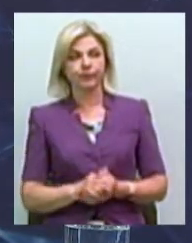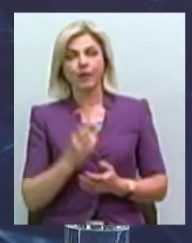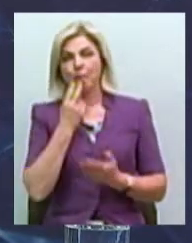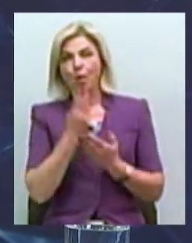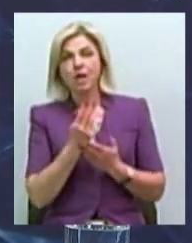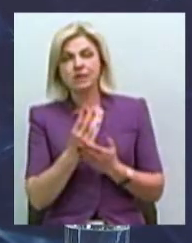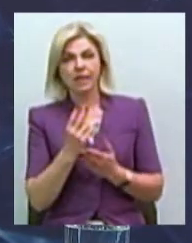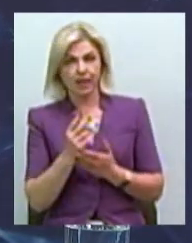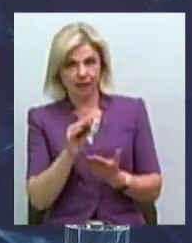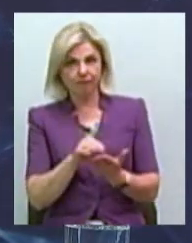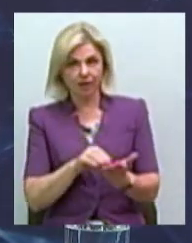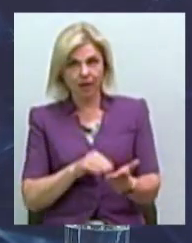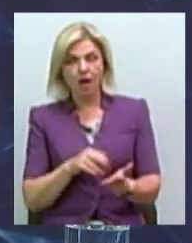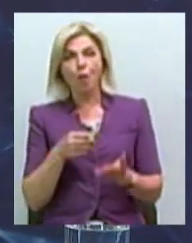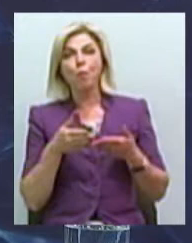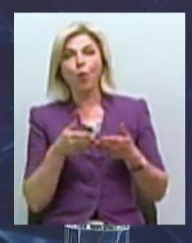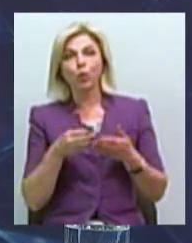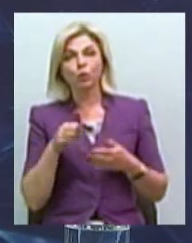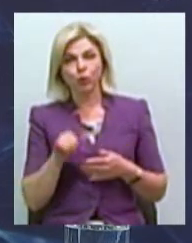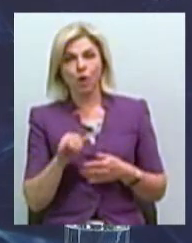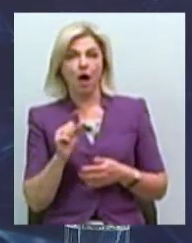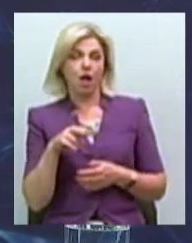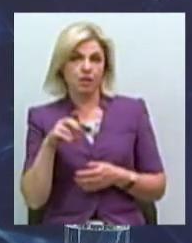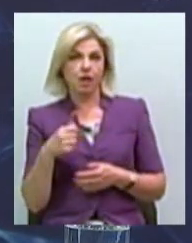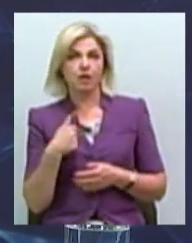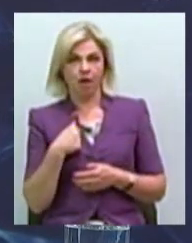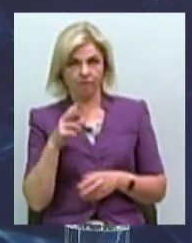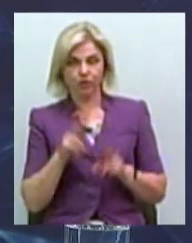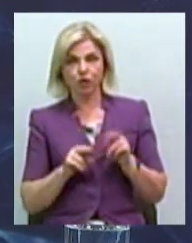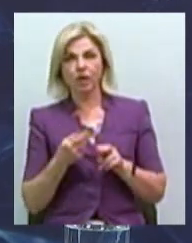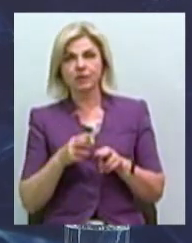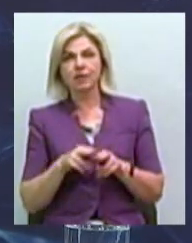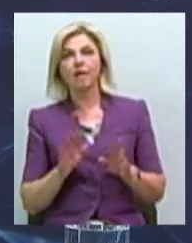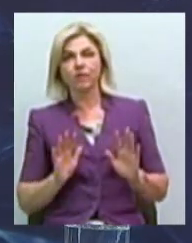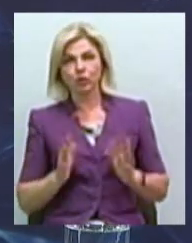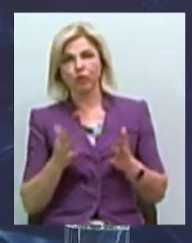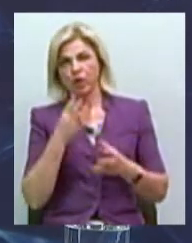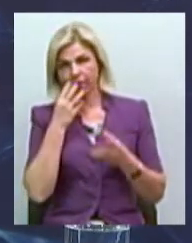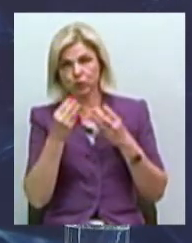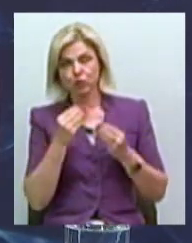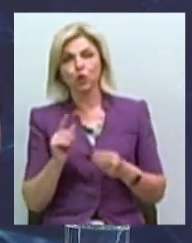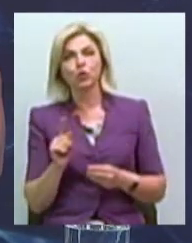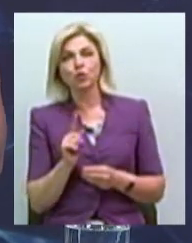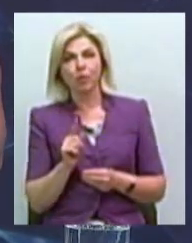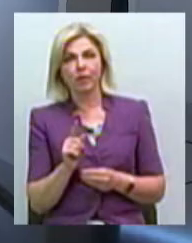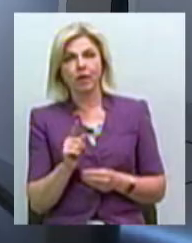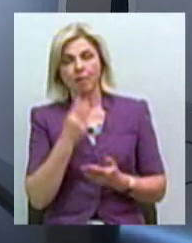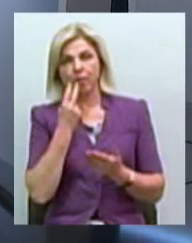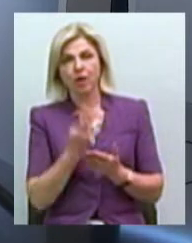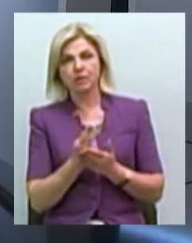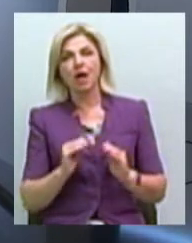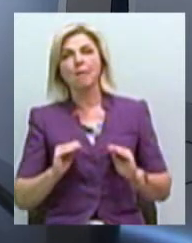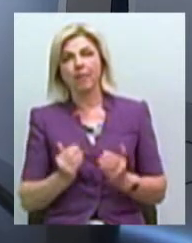показників по порту, але я вважаю, що це відбувається штучно для того, щоб показати